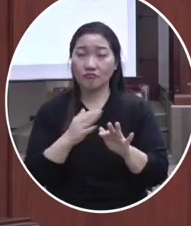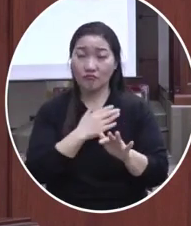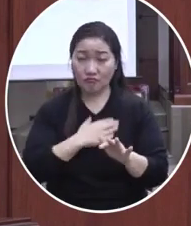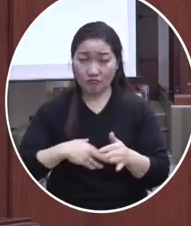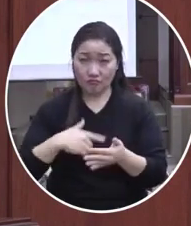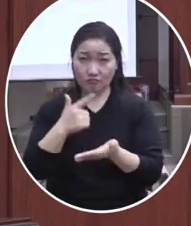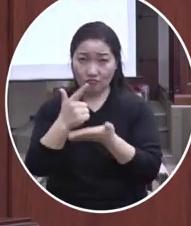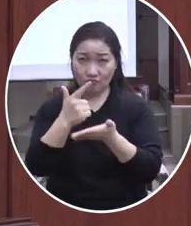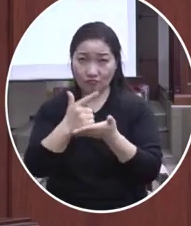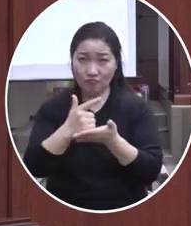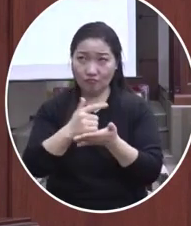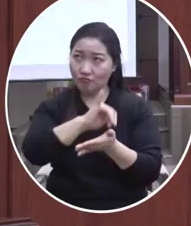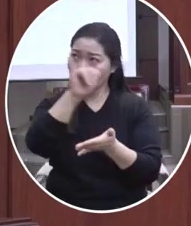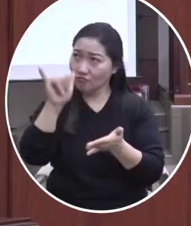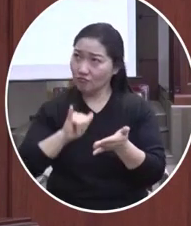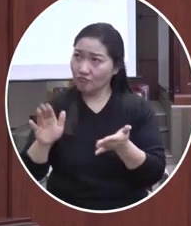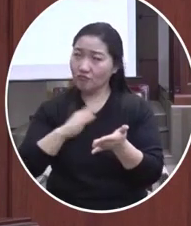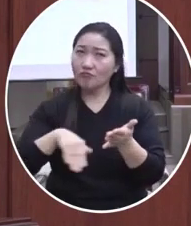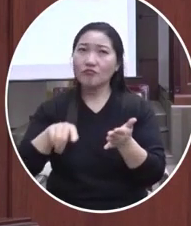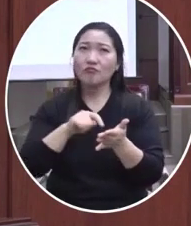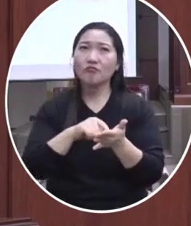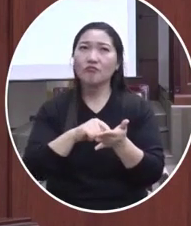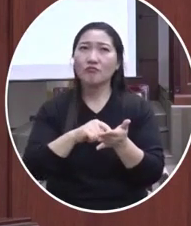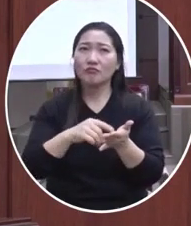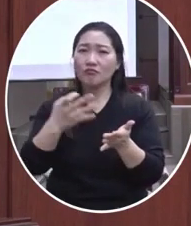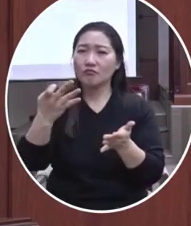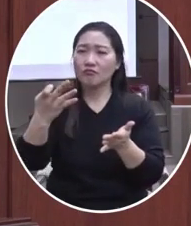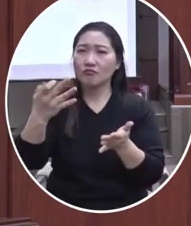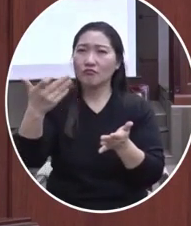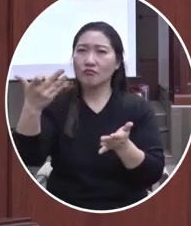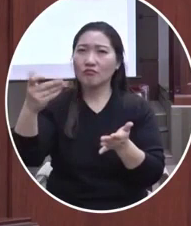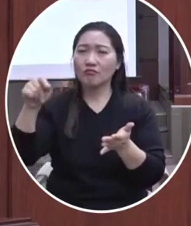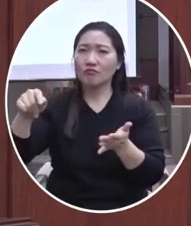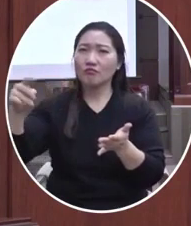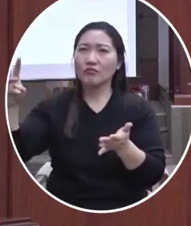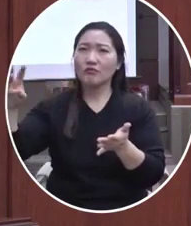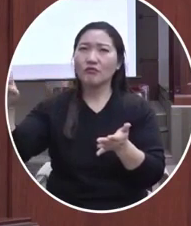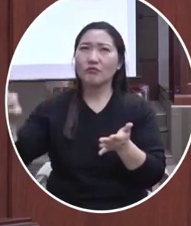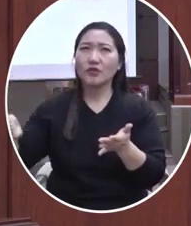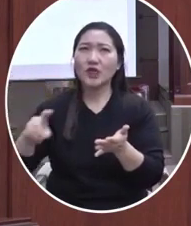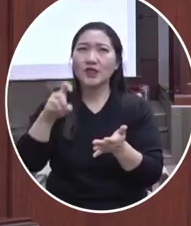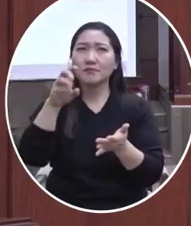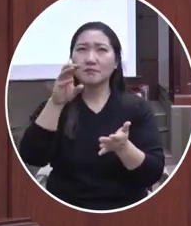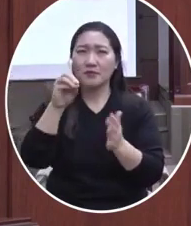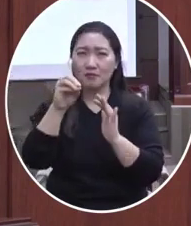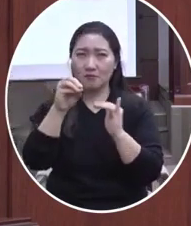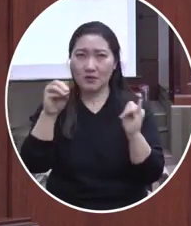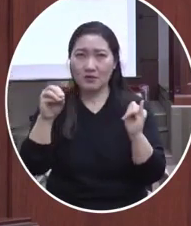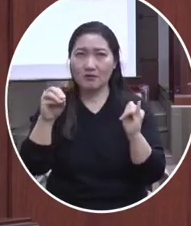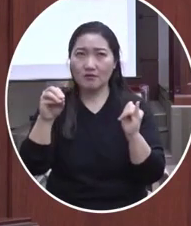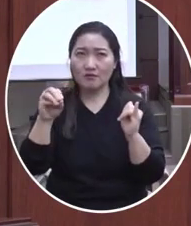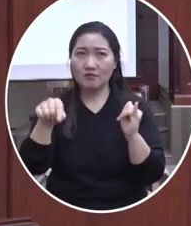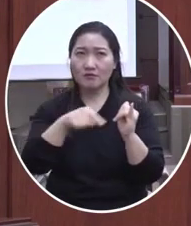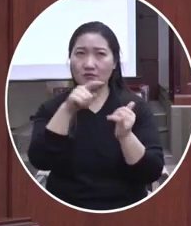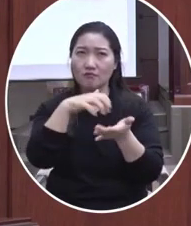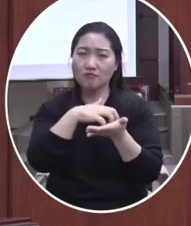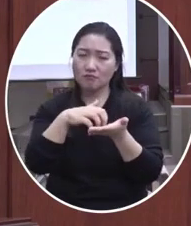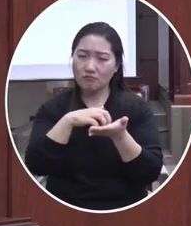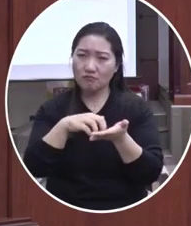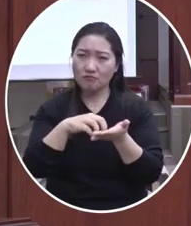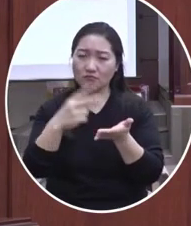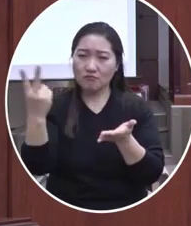우리 군은 전국 통계보다 더 높은 19.3%로 10만 명에 이르는 것으로 파악되고 있습니다.